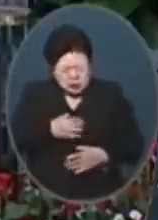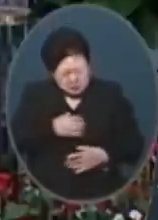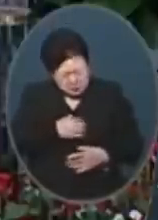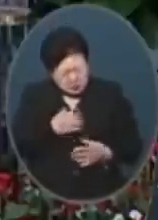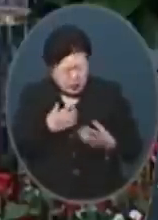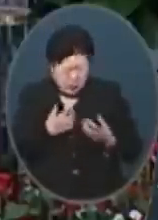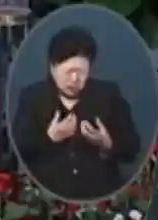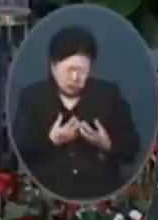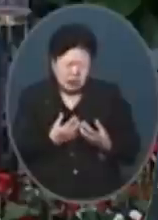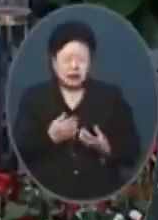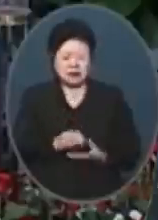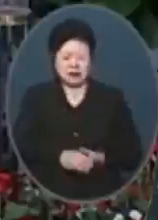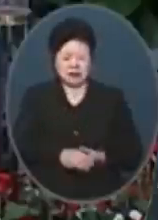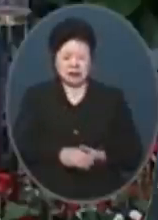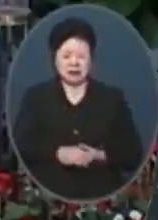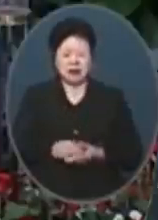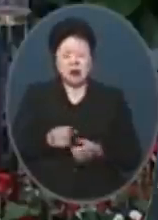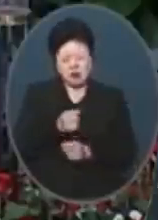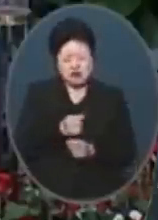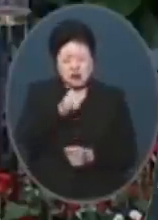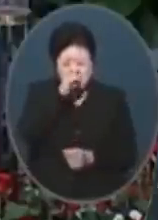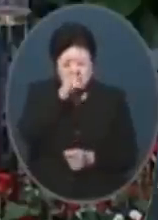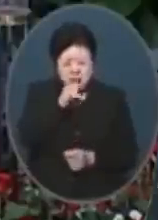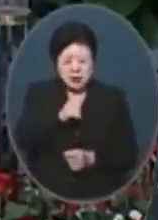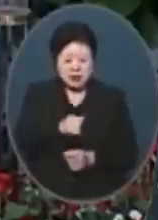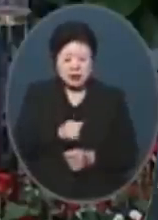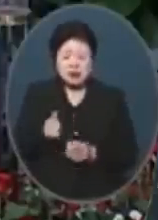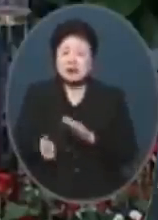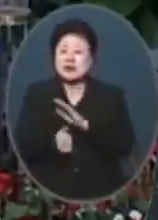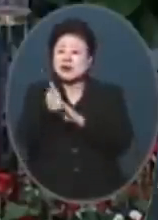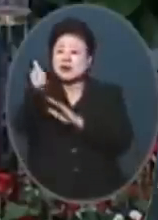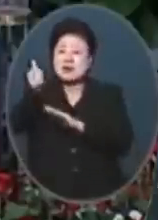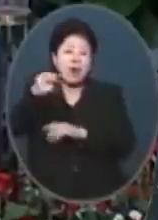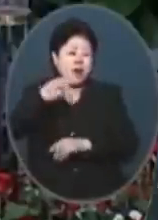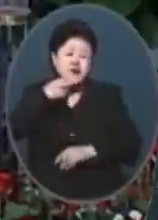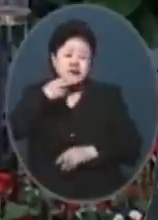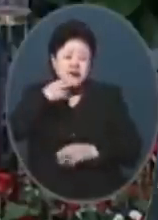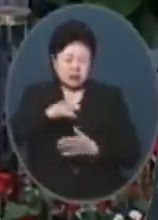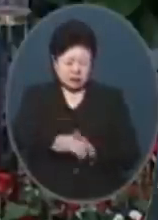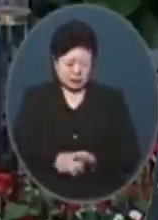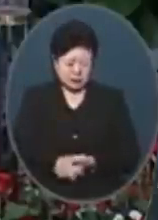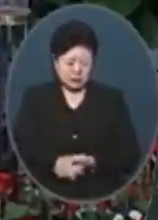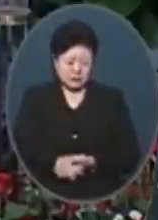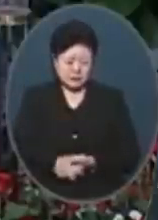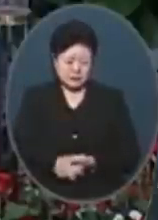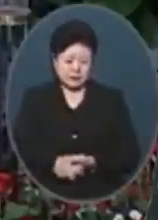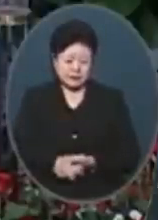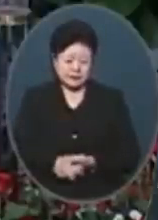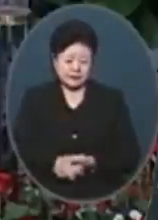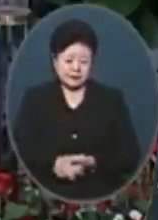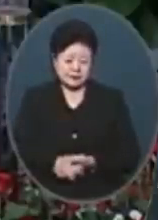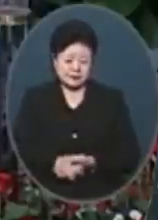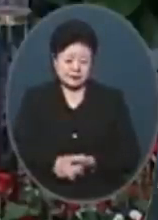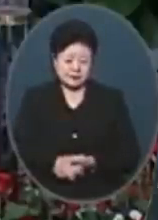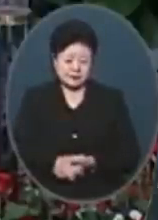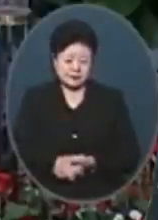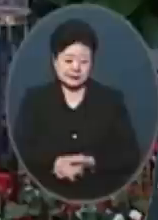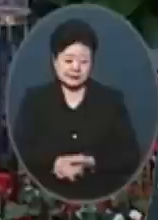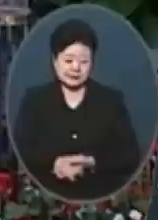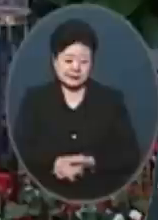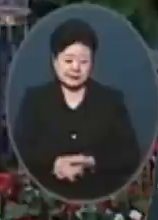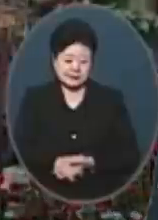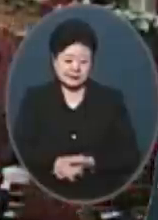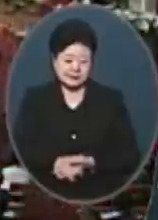걱정에 묶여있다면 희망찬 오늘을 살아갈 수가 없습니다.